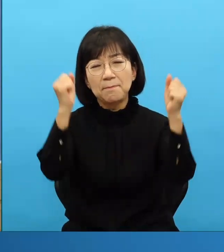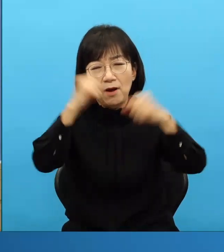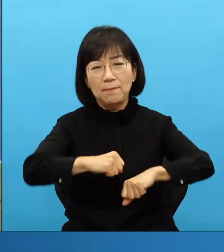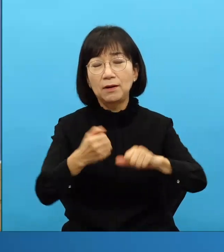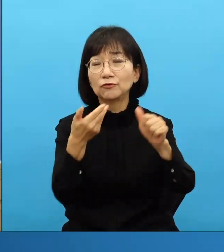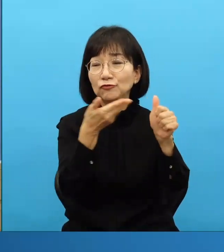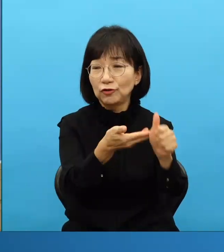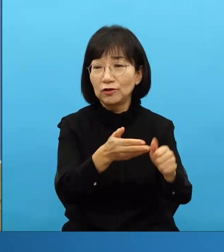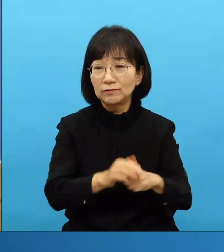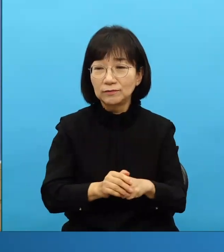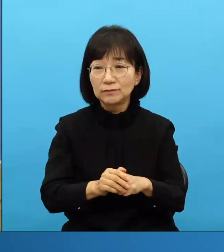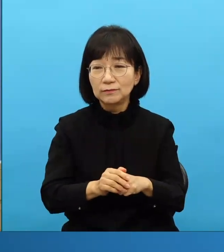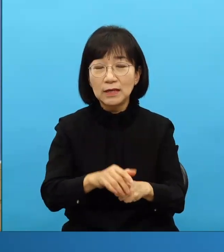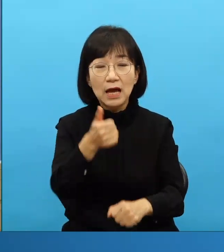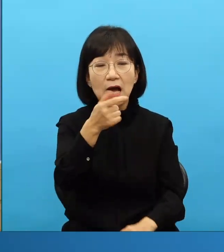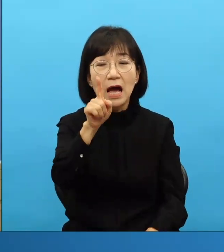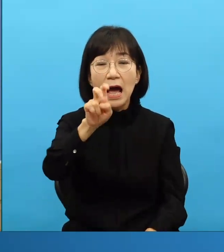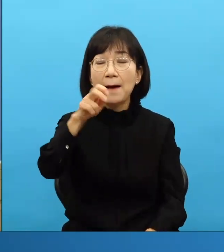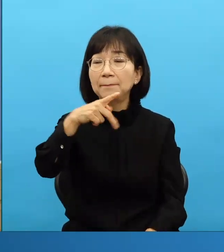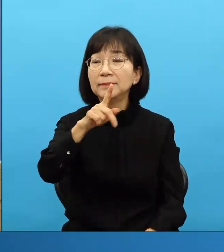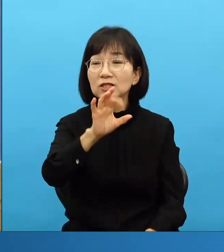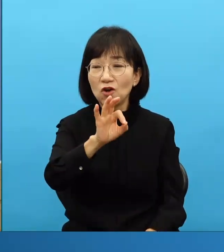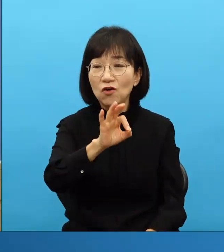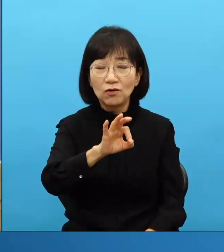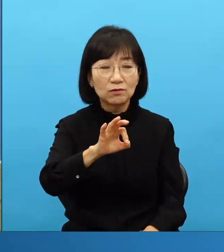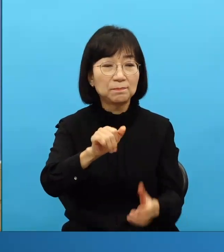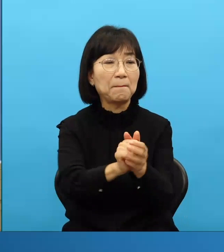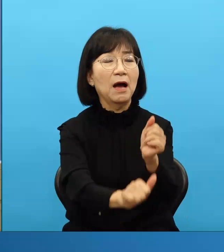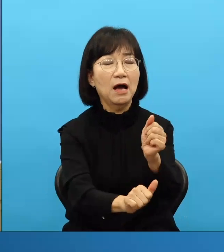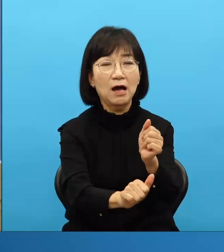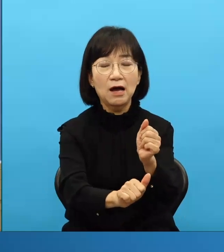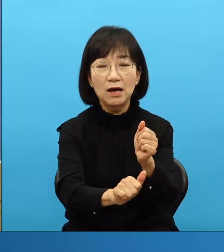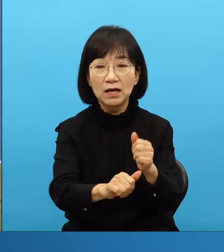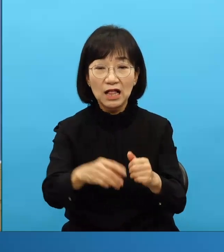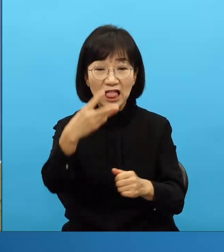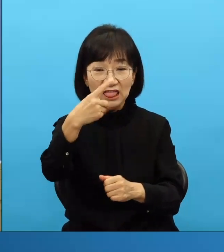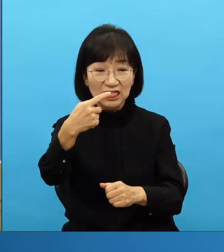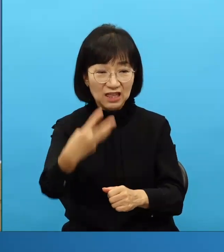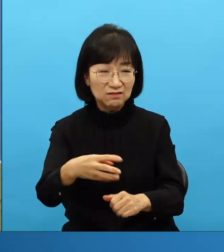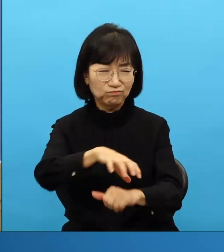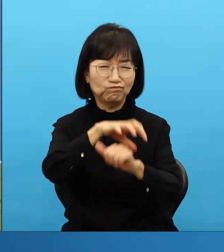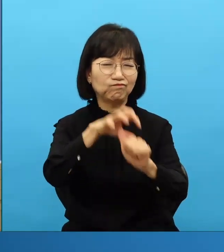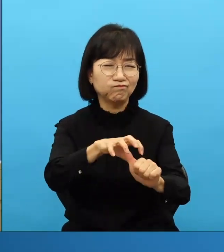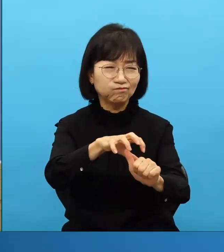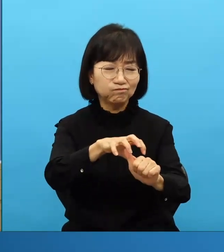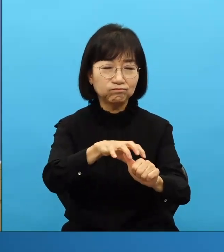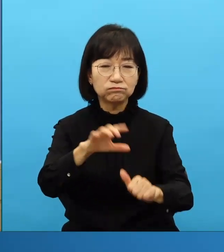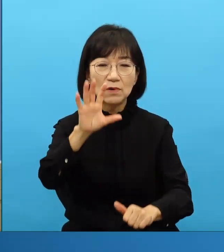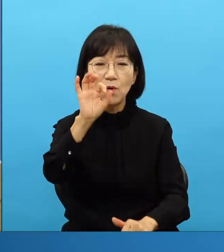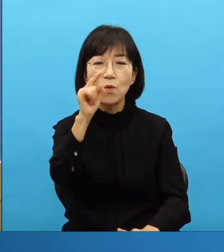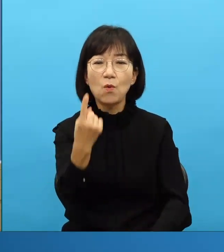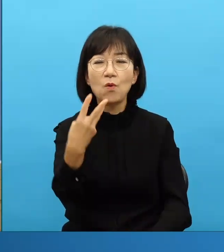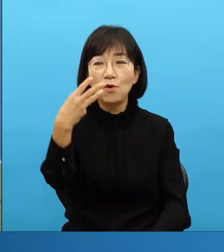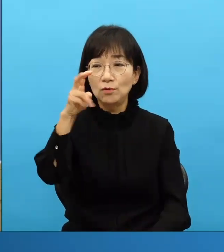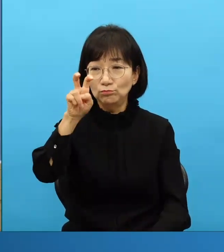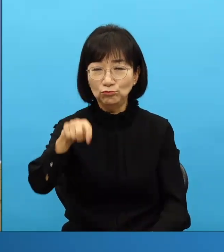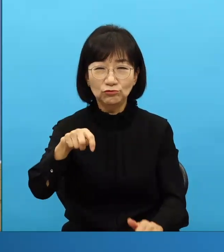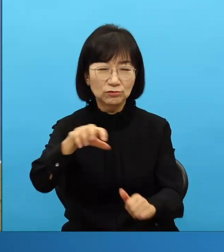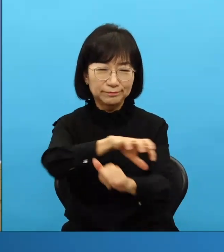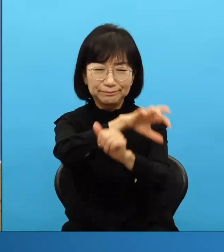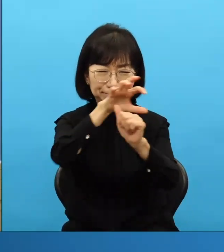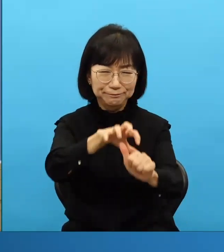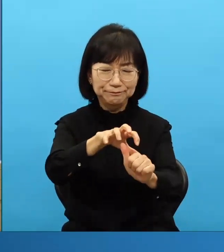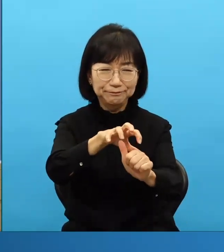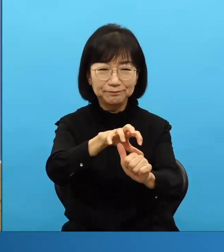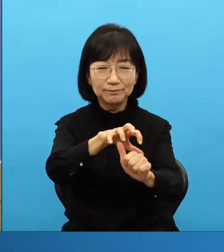fallen into this snare that he has made. 틀에 갇혔어요. We have been stuck inside of 올무에 this frame. 잡혔어요. And we're stuck in this trap. 자, 이